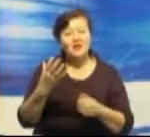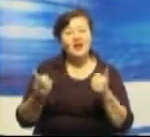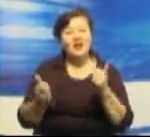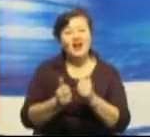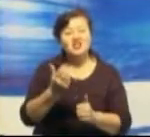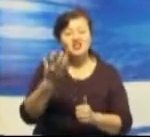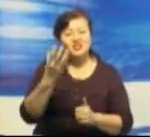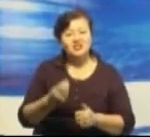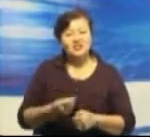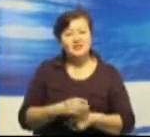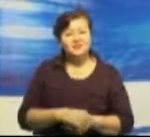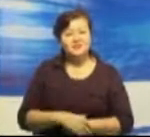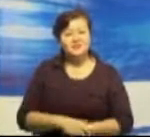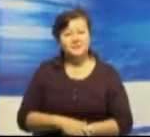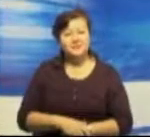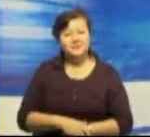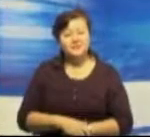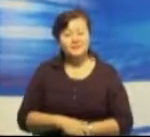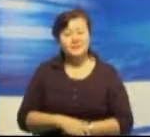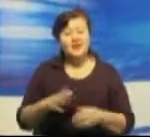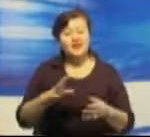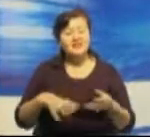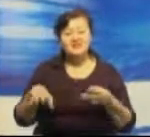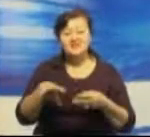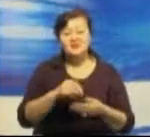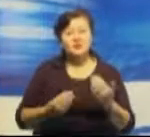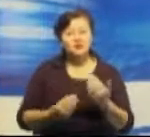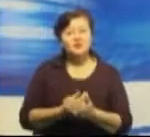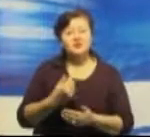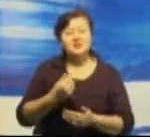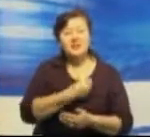Кужахметов, телеканал «Семей». Это все, о чем мы хотели вам